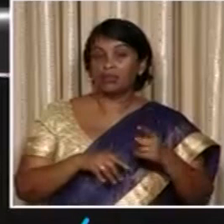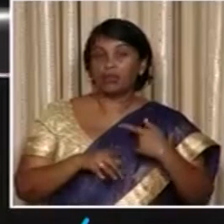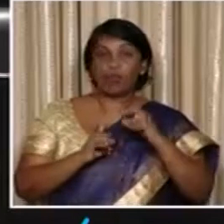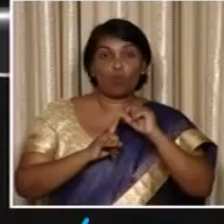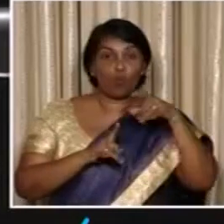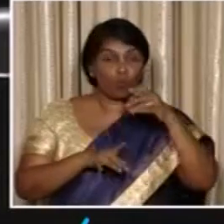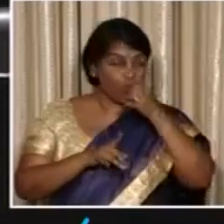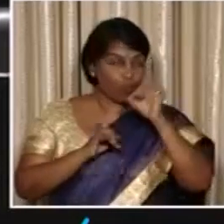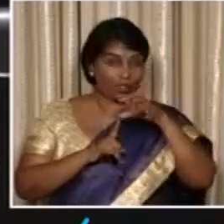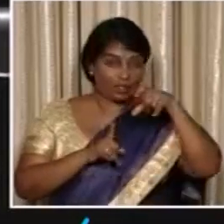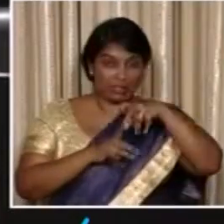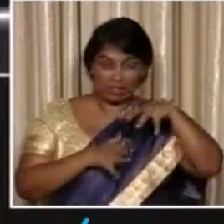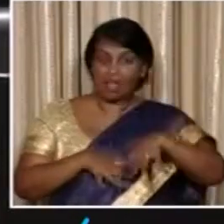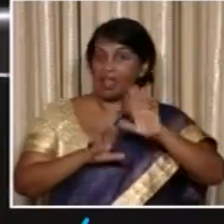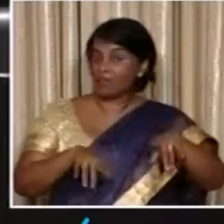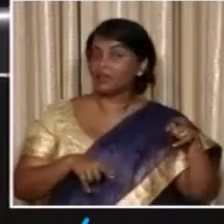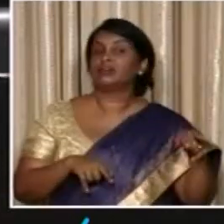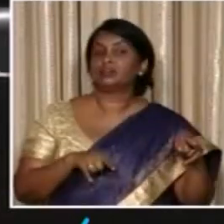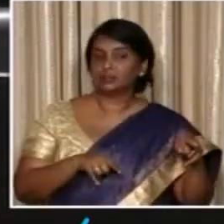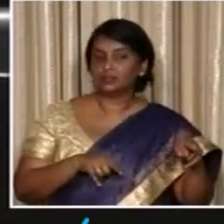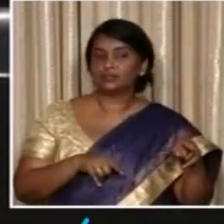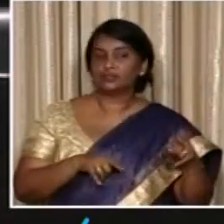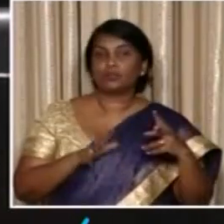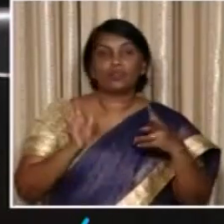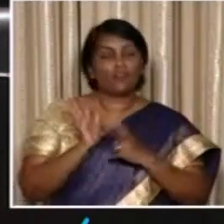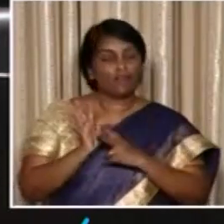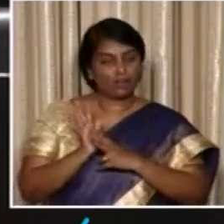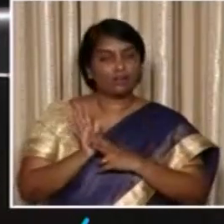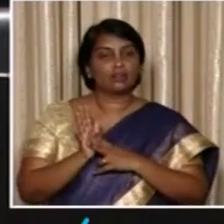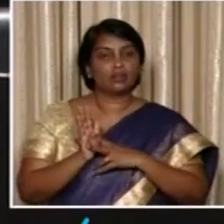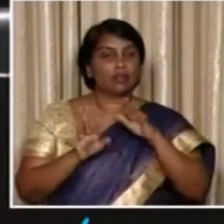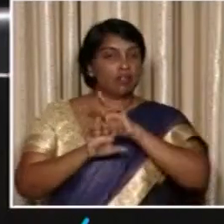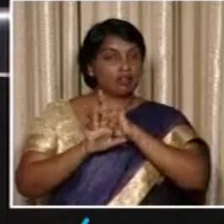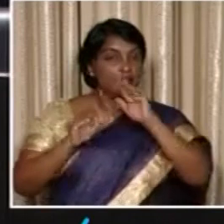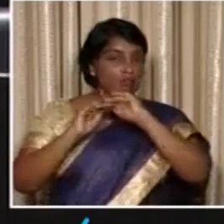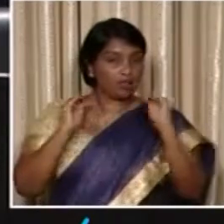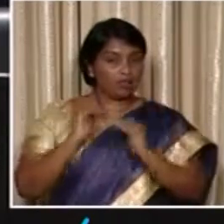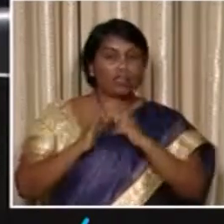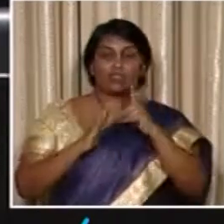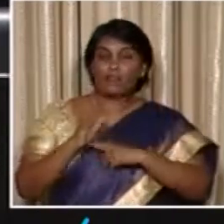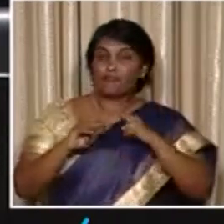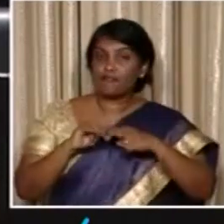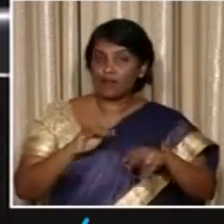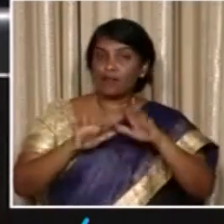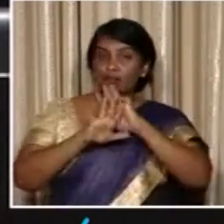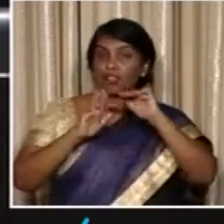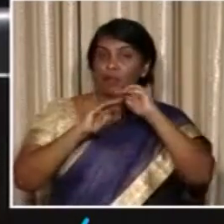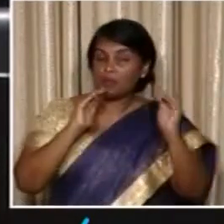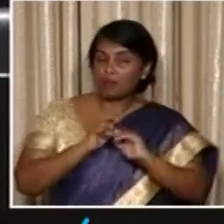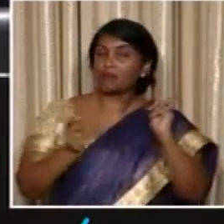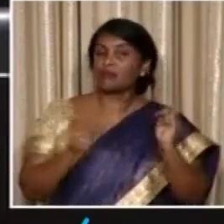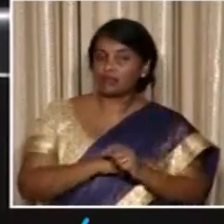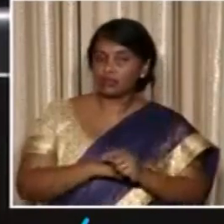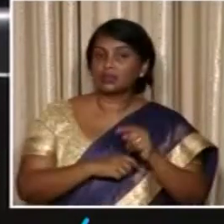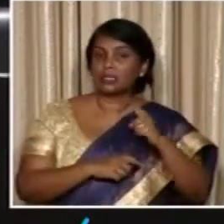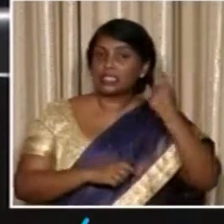දිස්ත්‍රික්කයේ දරුවෝ. ඒ වගේම විශ්වරාජන් ශ්‍රී ලංකා අන්ඩර් 19 ධනි ප්‍රනාන්දු ශ්‍රී ලංකා අන්ඩර් 19 ගහනවා.